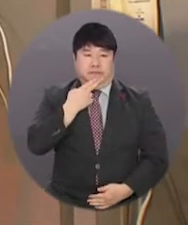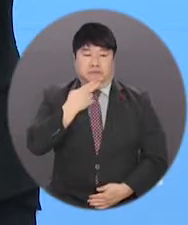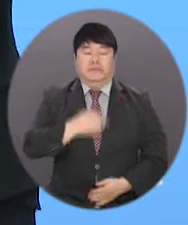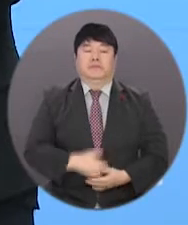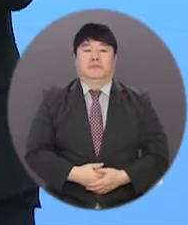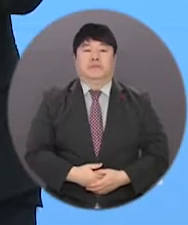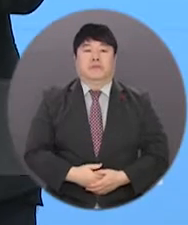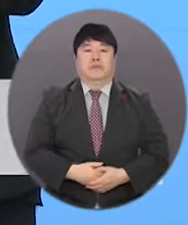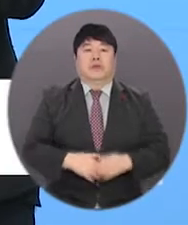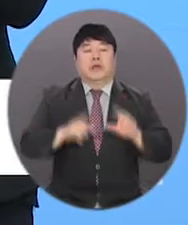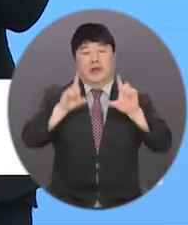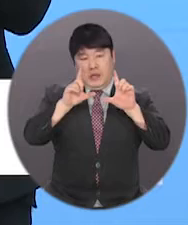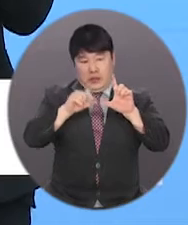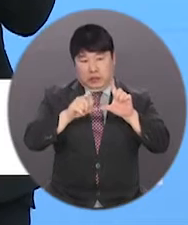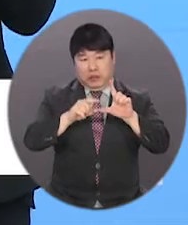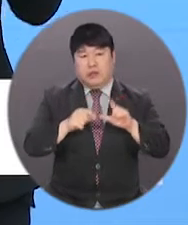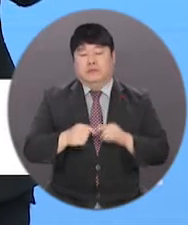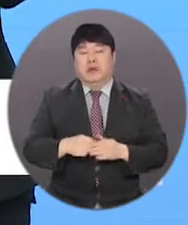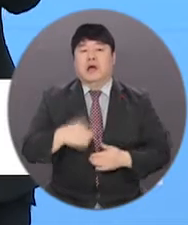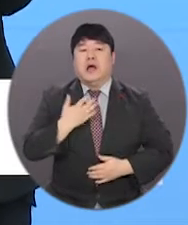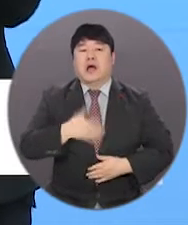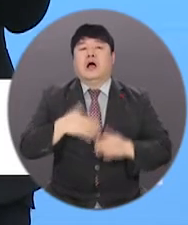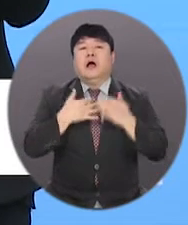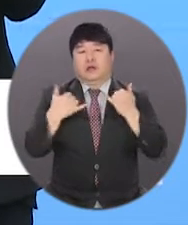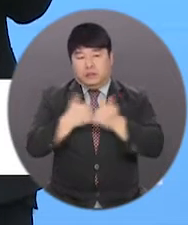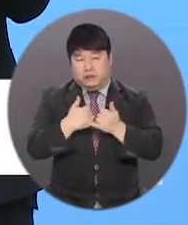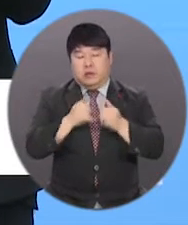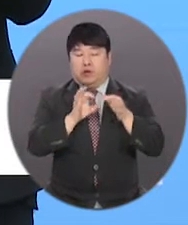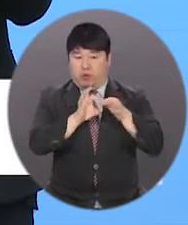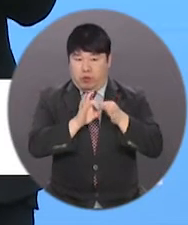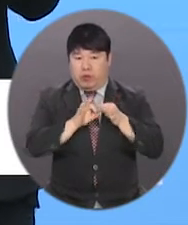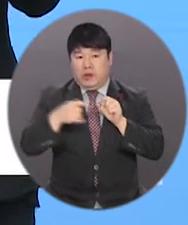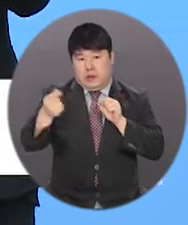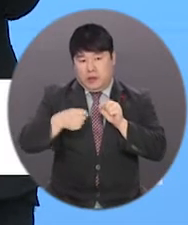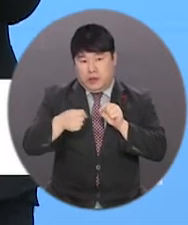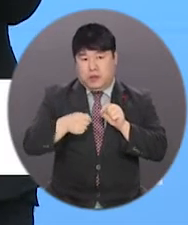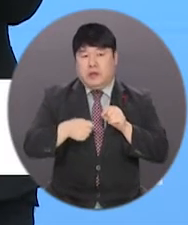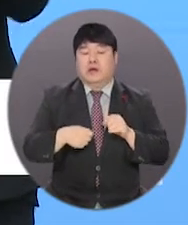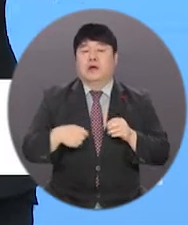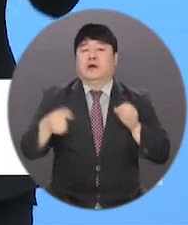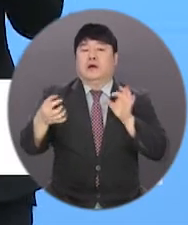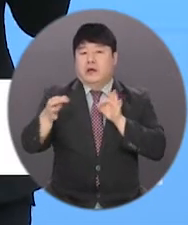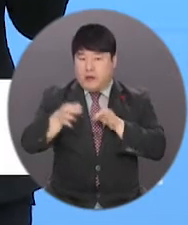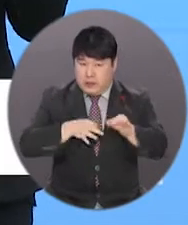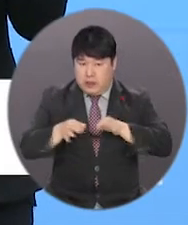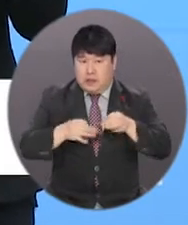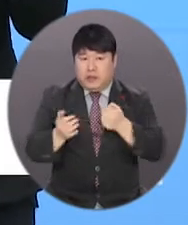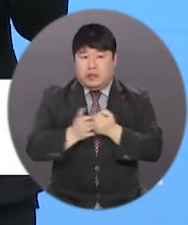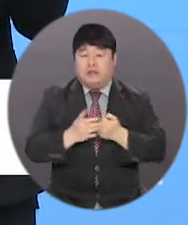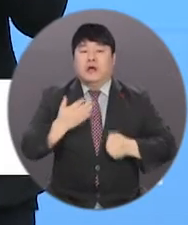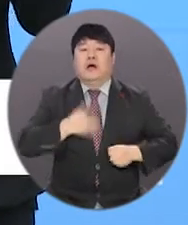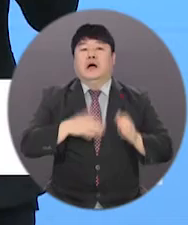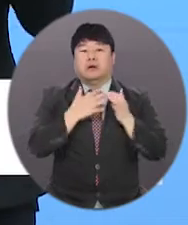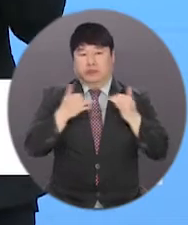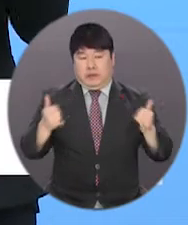없습니다. 대부분이 인척 관계이거나 또 가까이 인근에 있는 가게여서 이